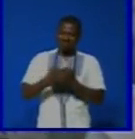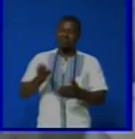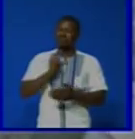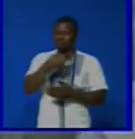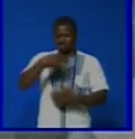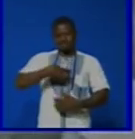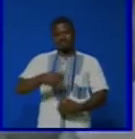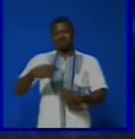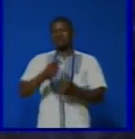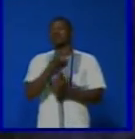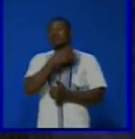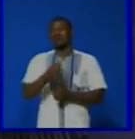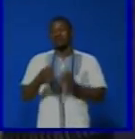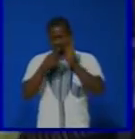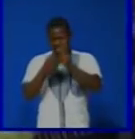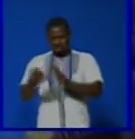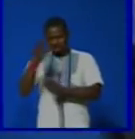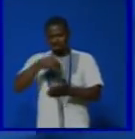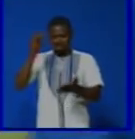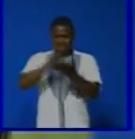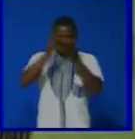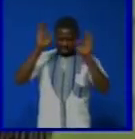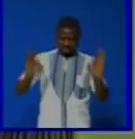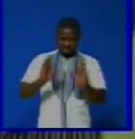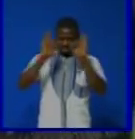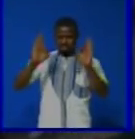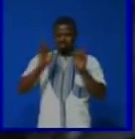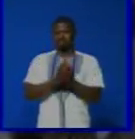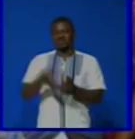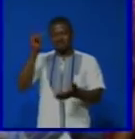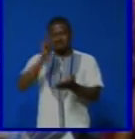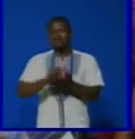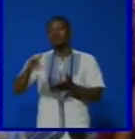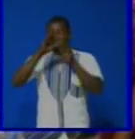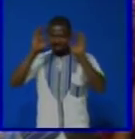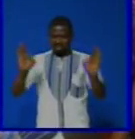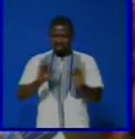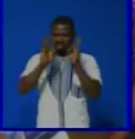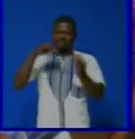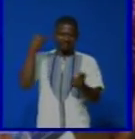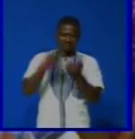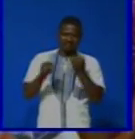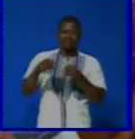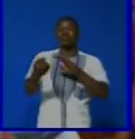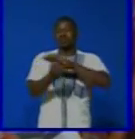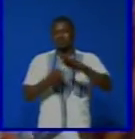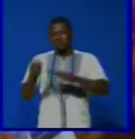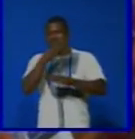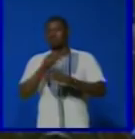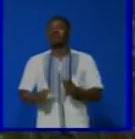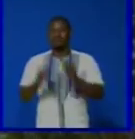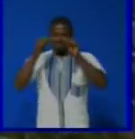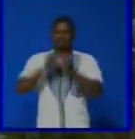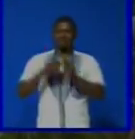la signification profonde de cette cérémonie-là. Cette cérémonie de reconnaissance s'achève sous un ciel chargé. Un